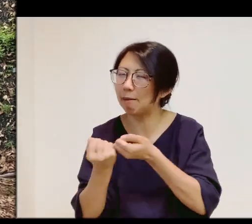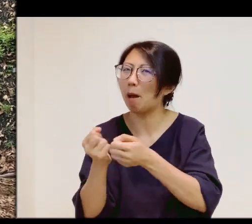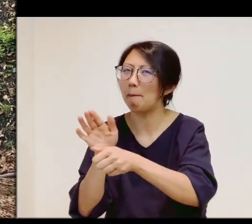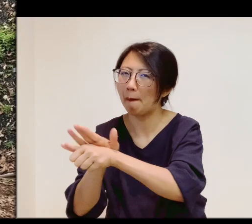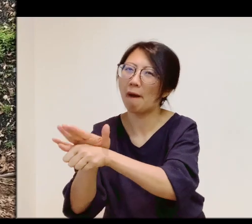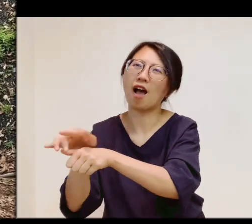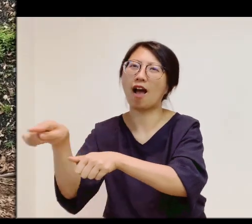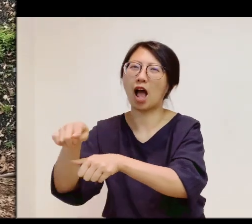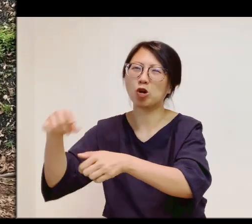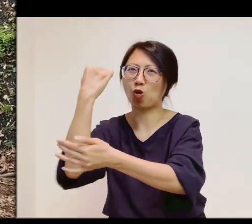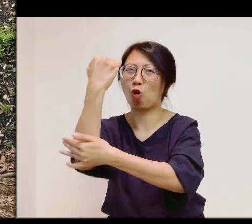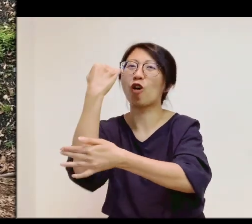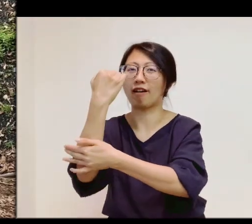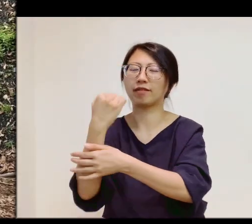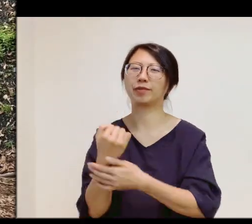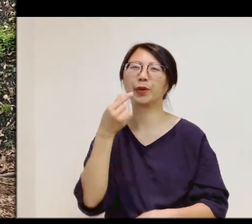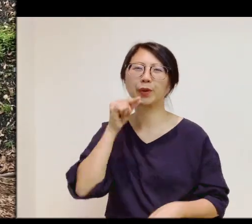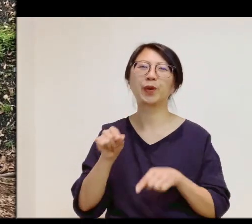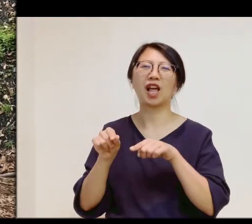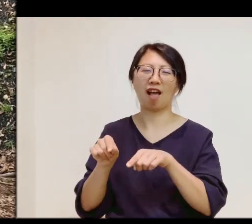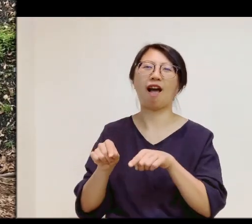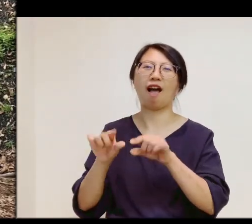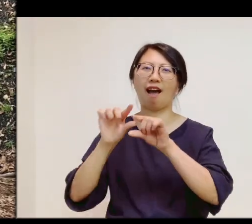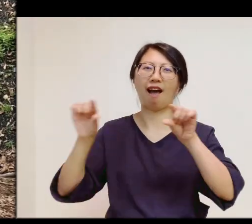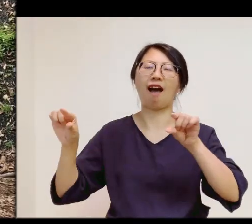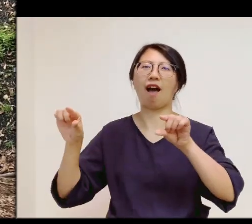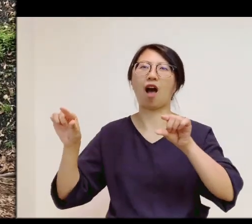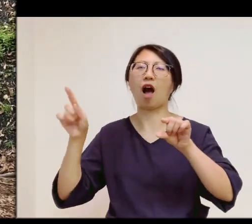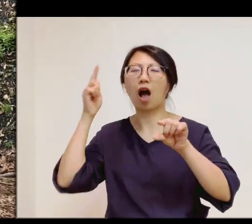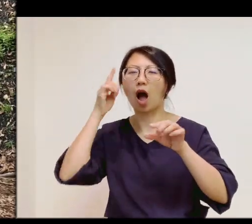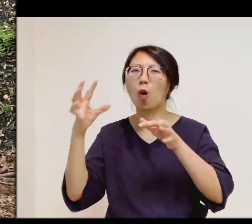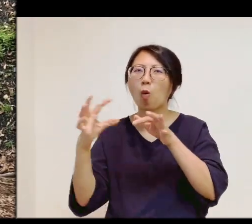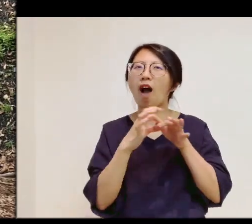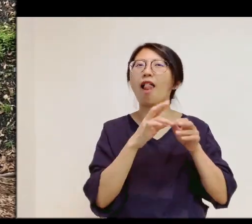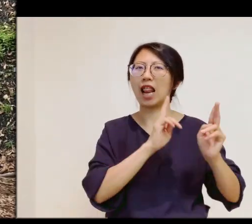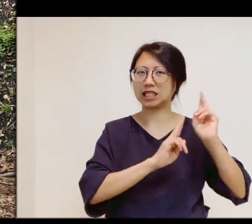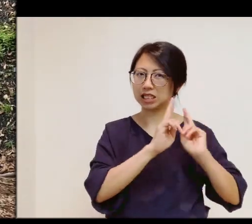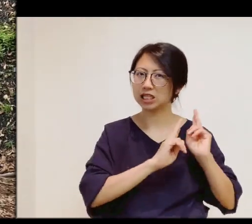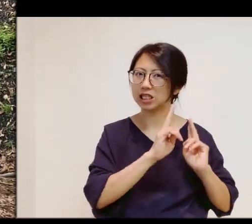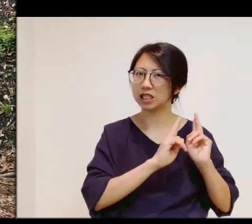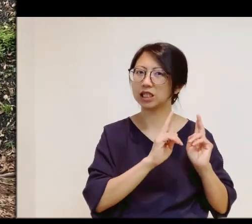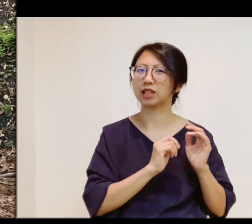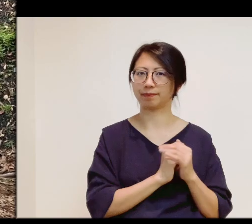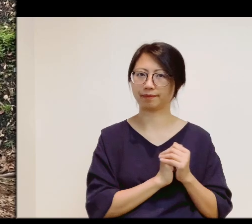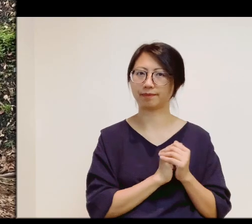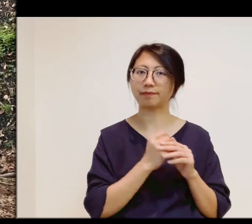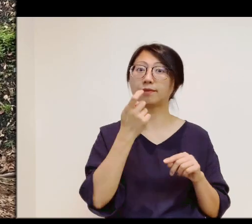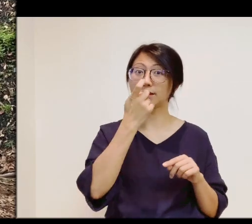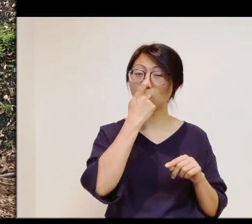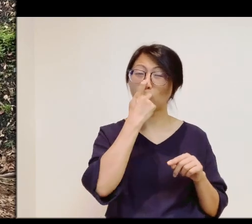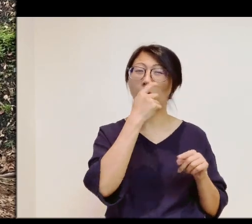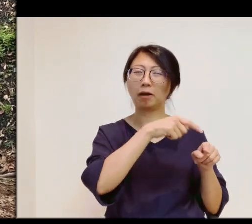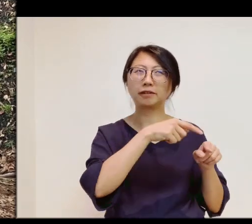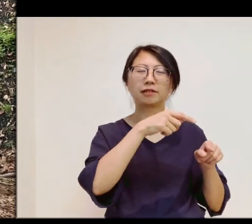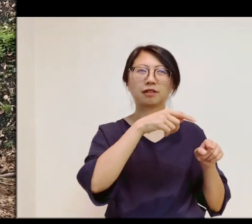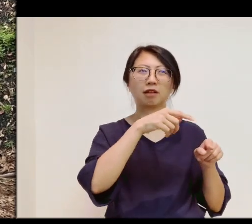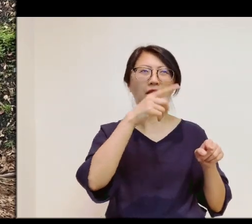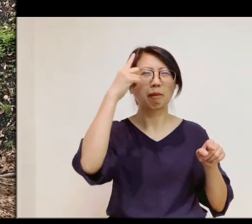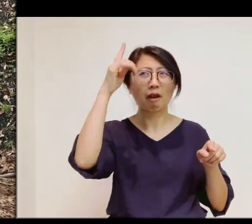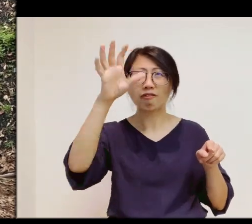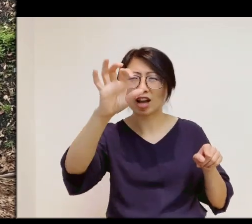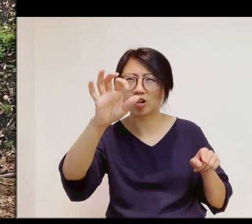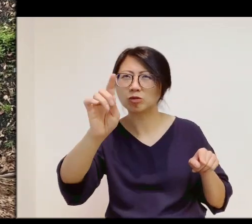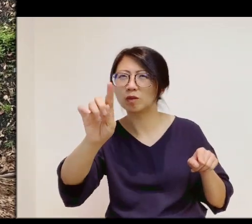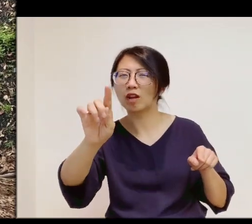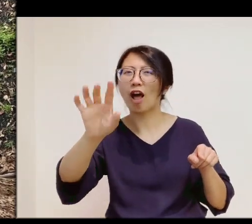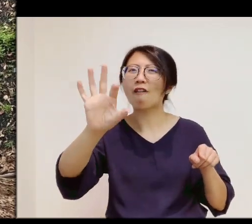國要撤走佢哋喺法國嘅一啲嘅士兵嗰陣時咧，就好多嘅平民就開咗啲船咧，走到去鄧寇